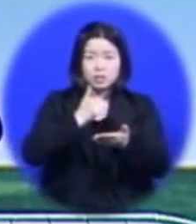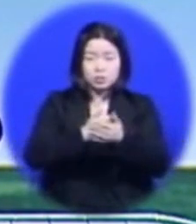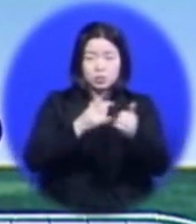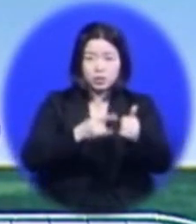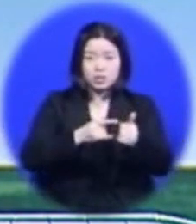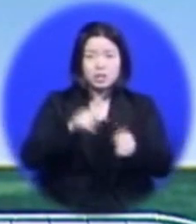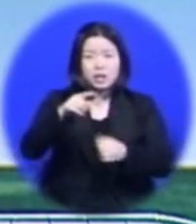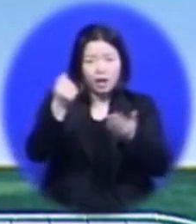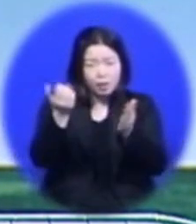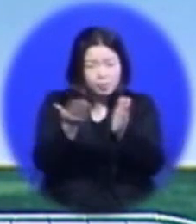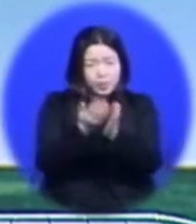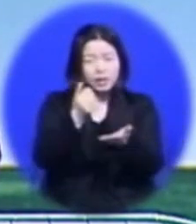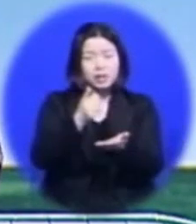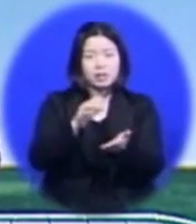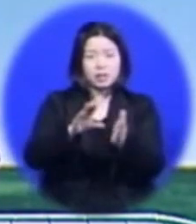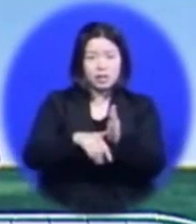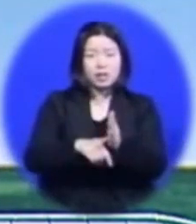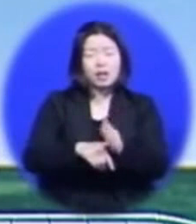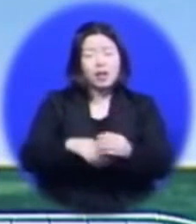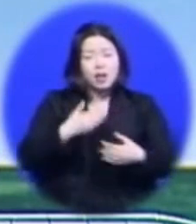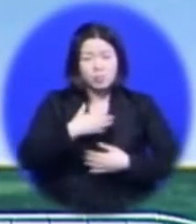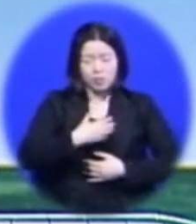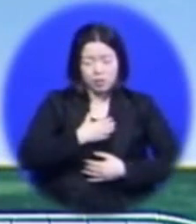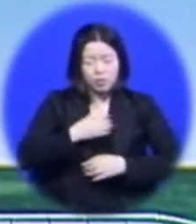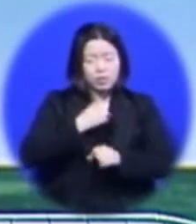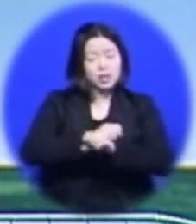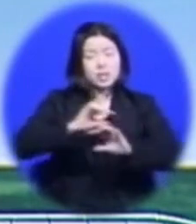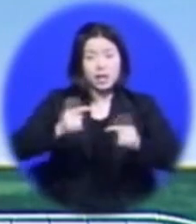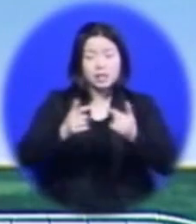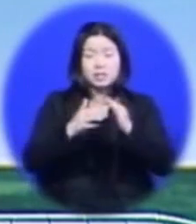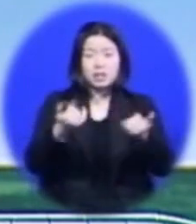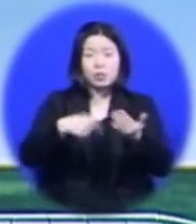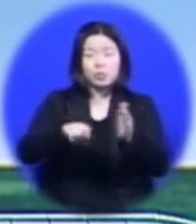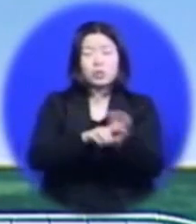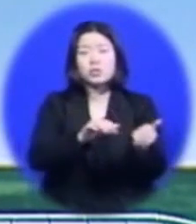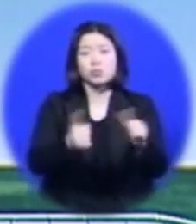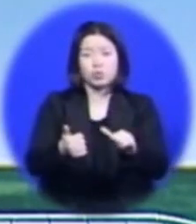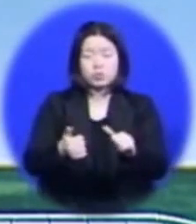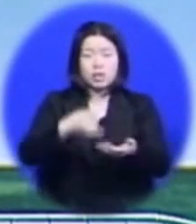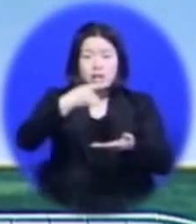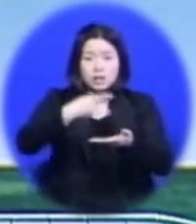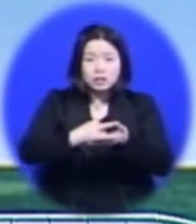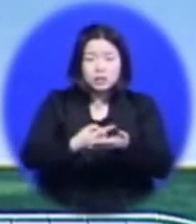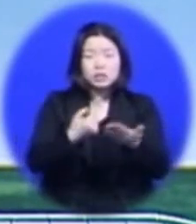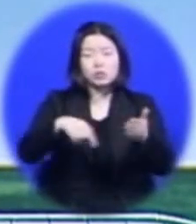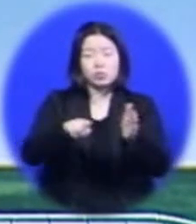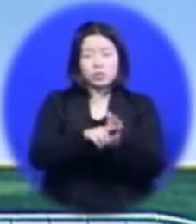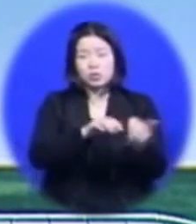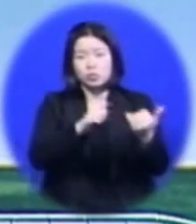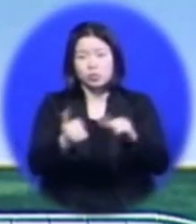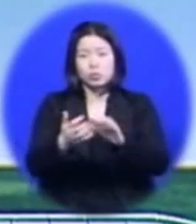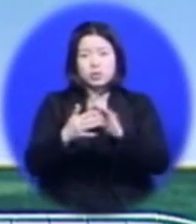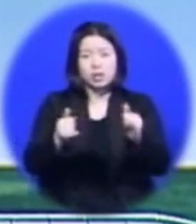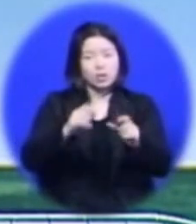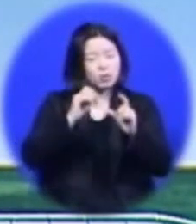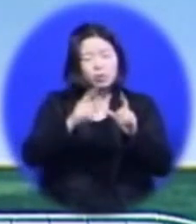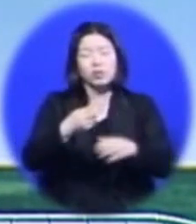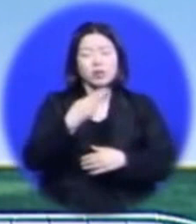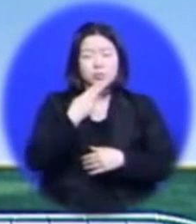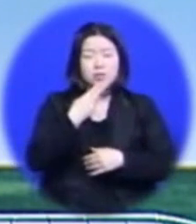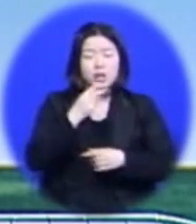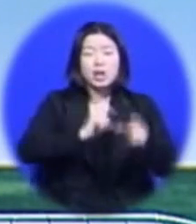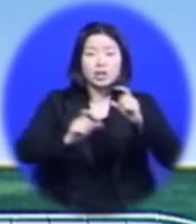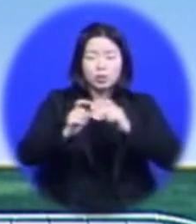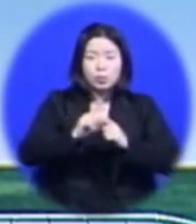제때 경건하지 않은 사람을 위하여 죽으셨습니다. 의인을 위해서라도 죽을 사람은 거의 없습니다.